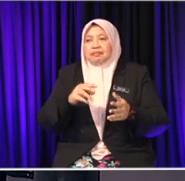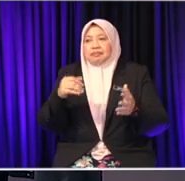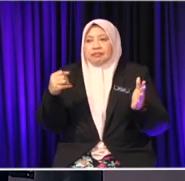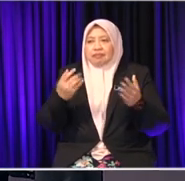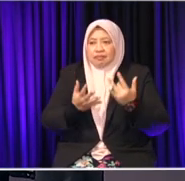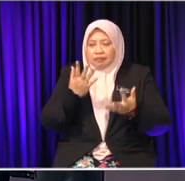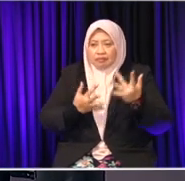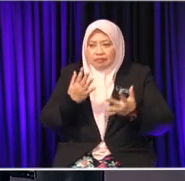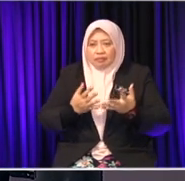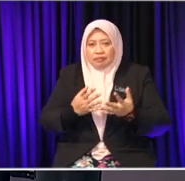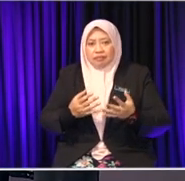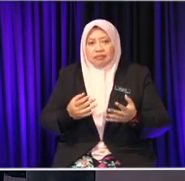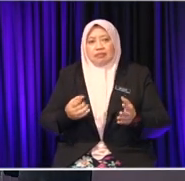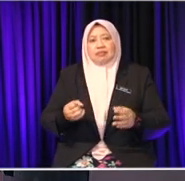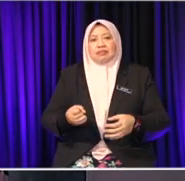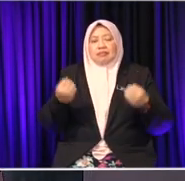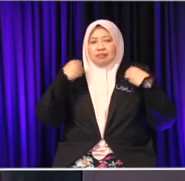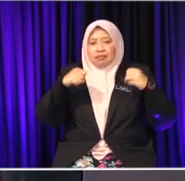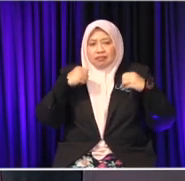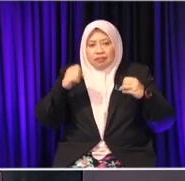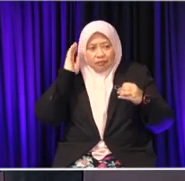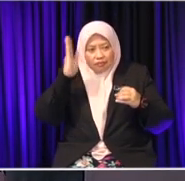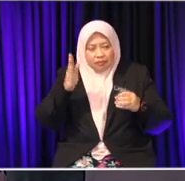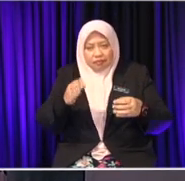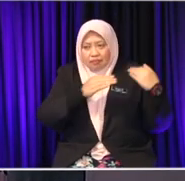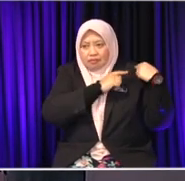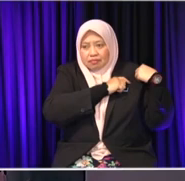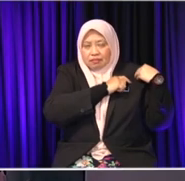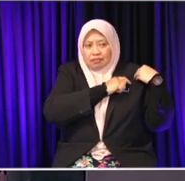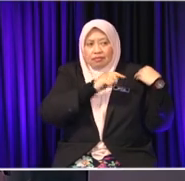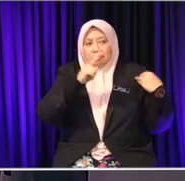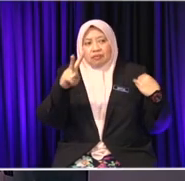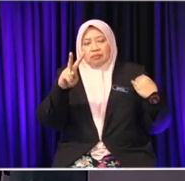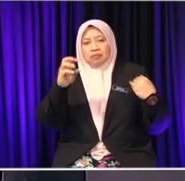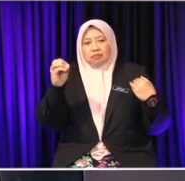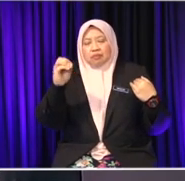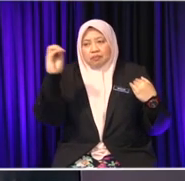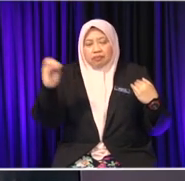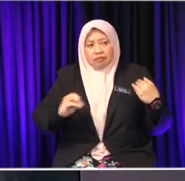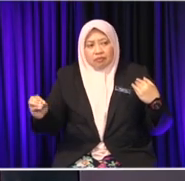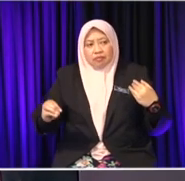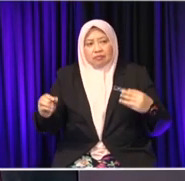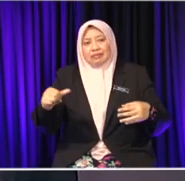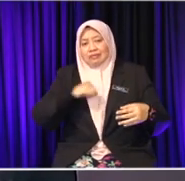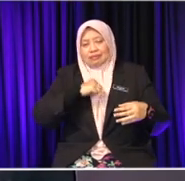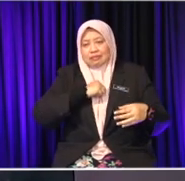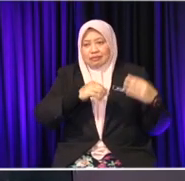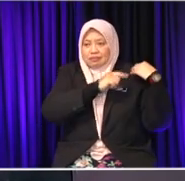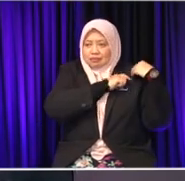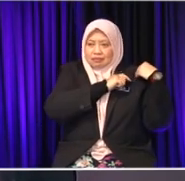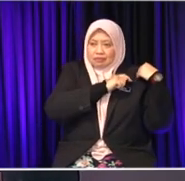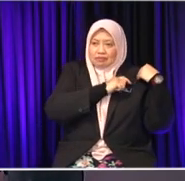Syarikat akan tanggung 20% kita tanggung Oke jadi untuk kiss ini Oke